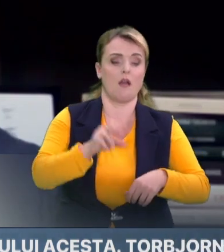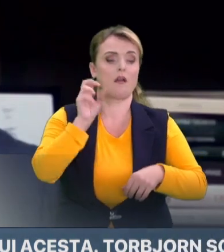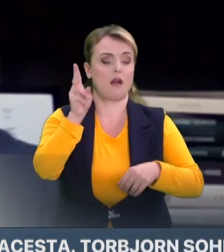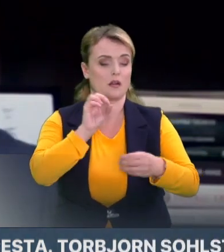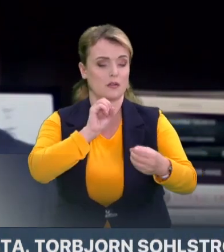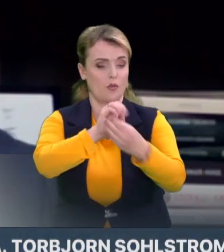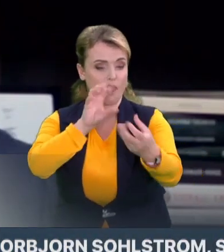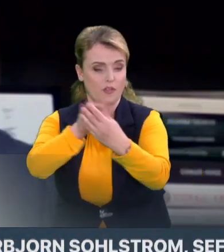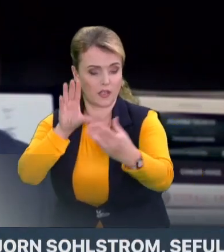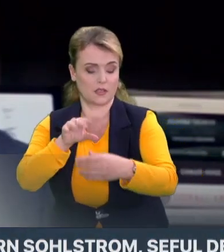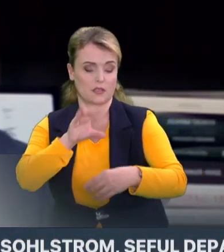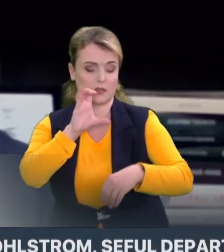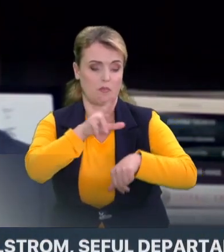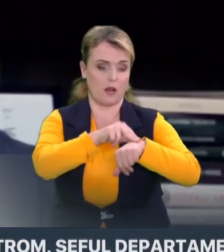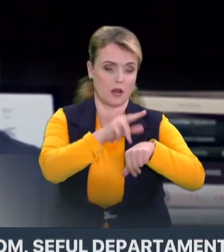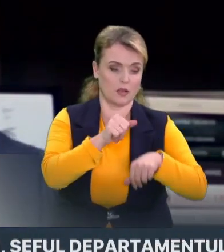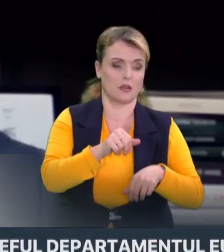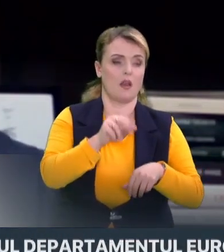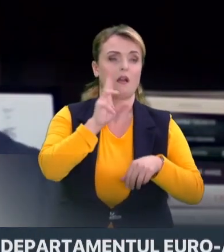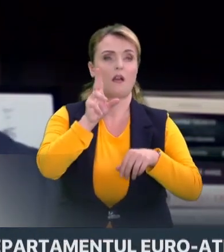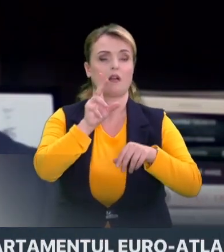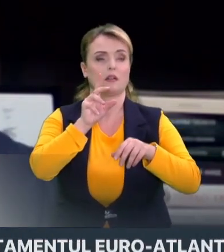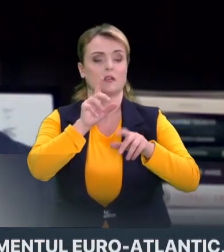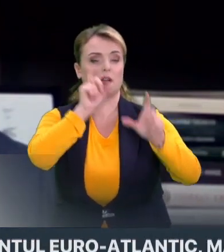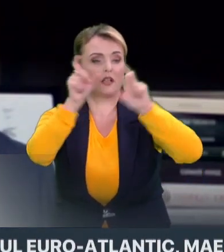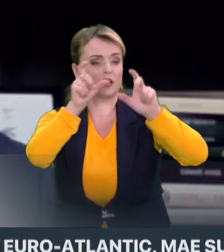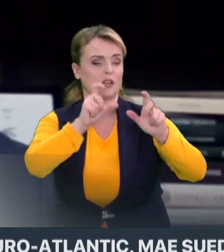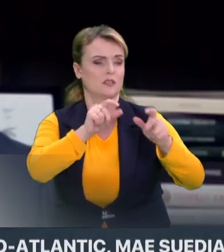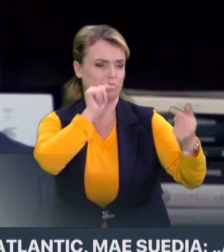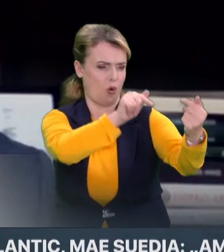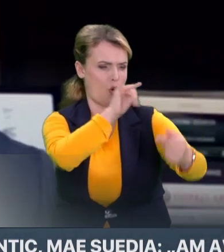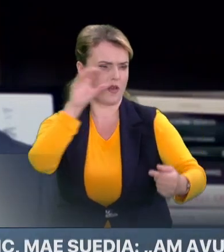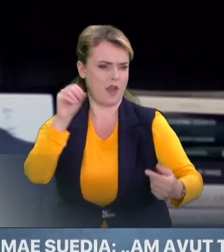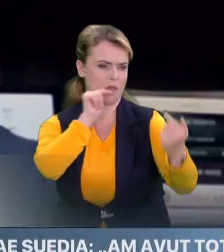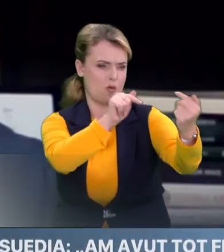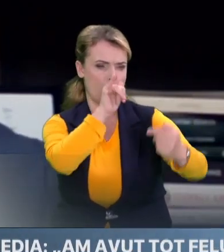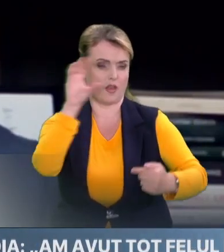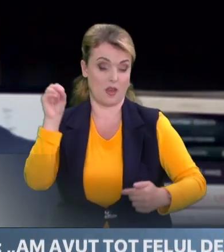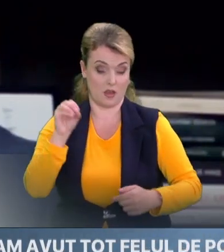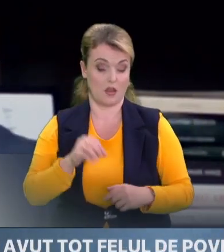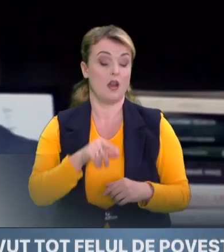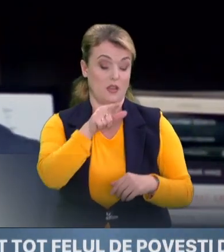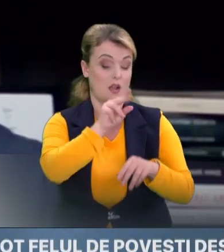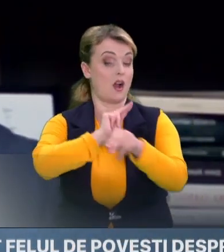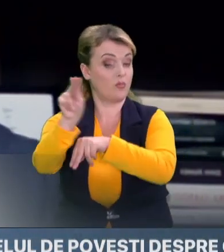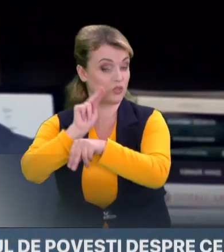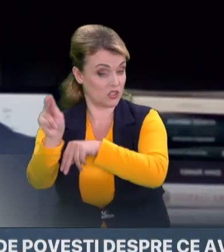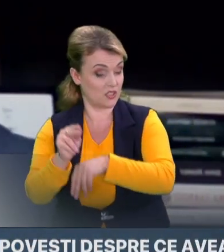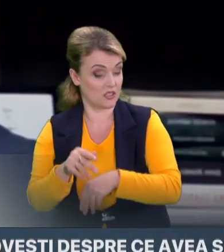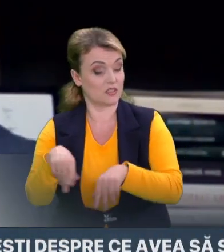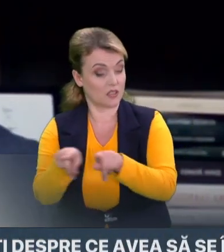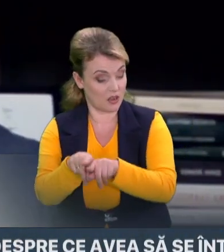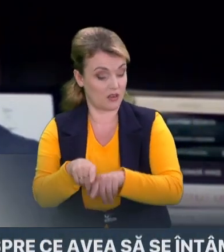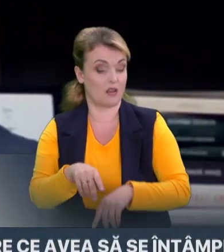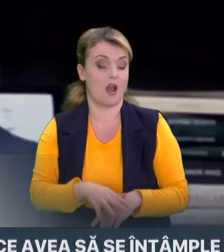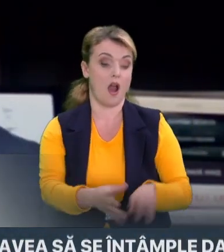a scanda diferite mesaje anti-UE sau anti-un candidat pro-european. Al doilea grup, însă din păcate, este mult